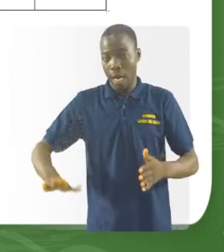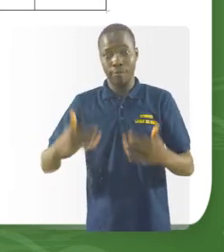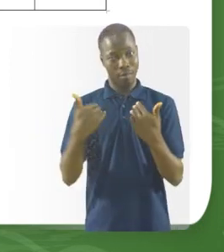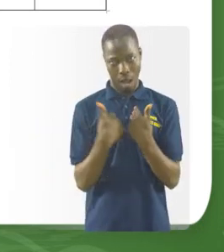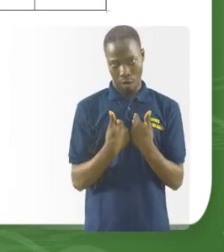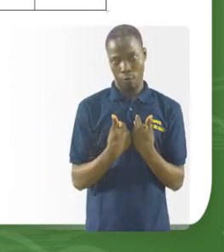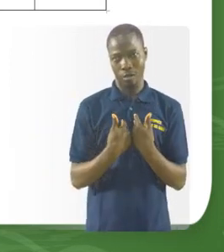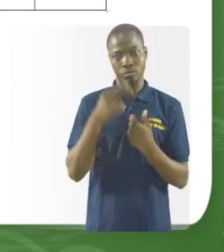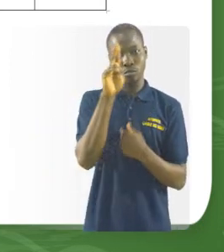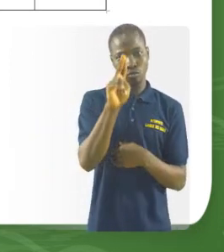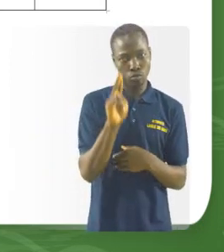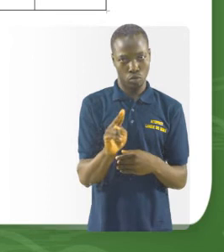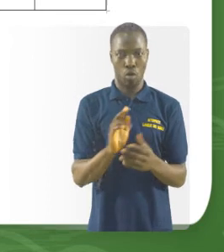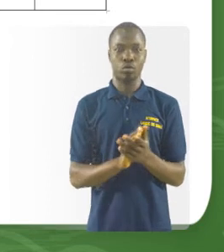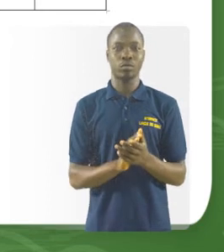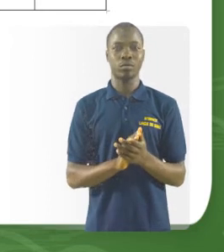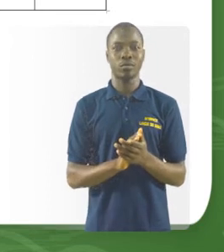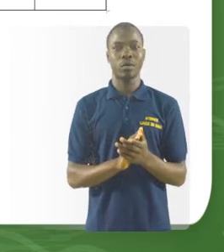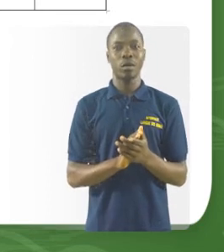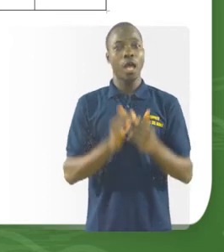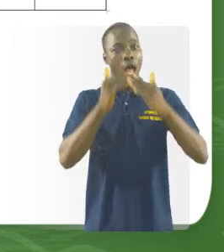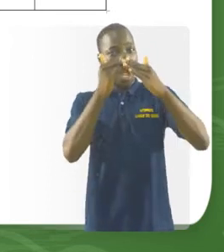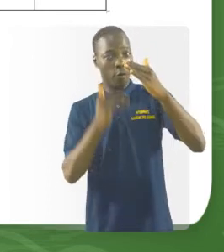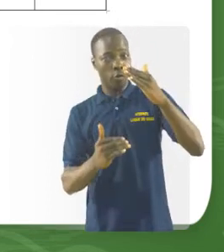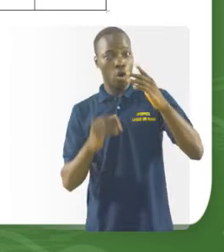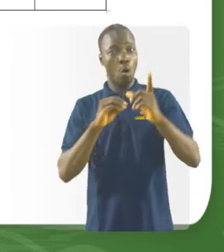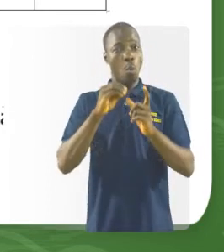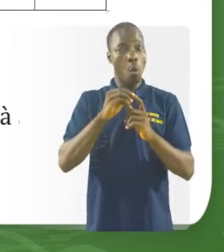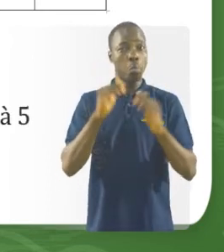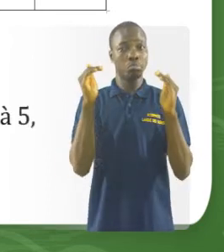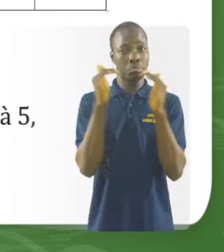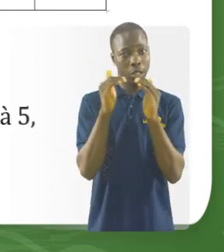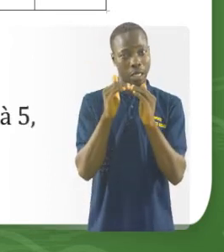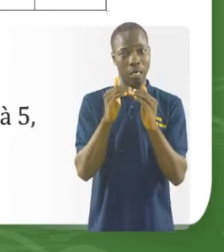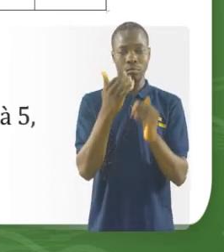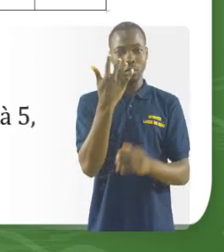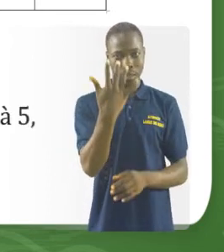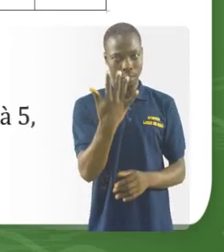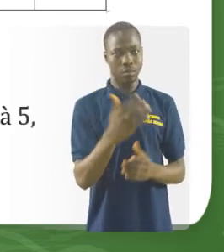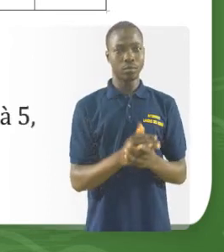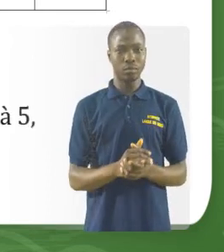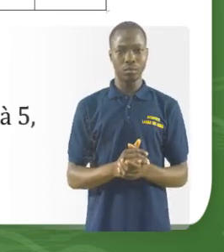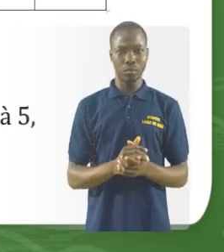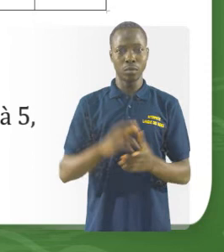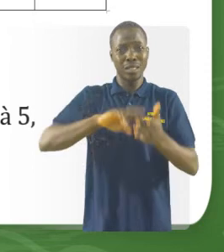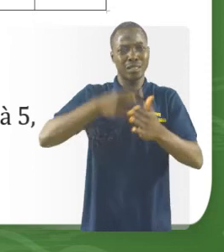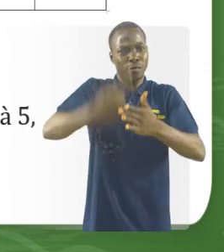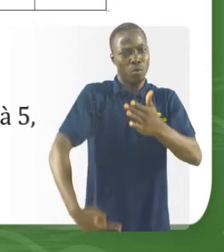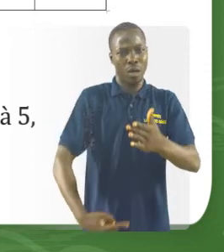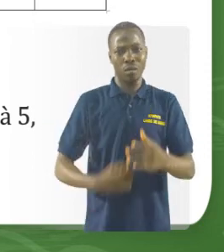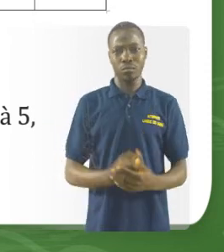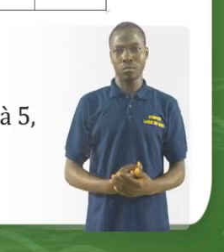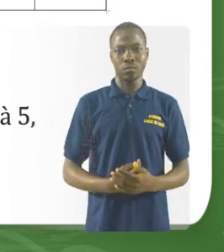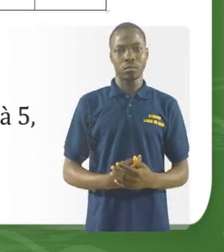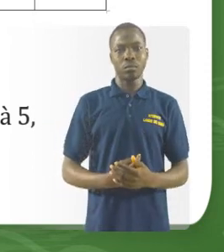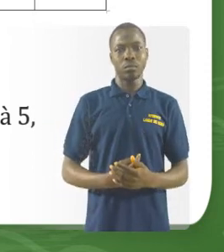ont obtenu une note inférieure ou égale à 5. Donc, c'est-à-dire 2